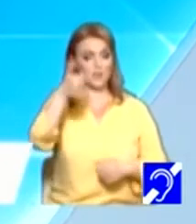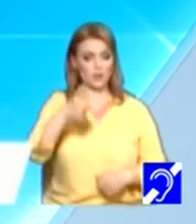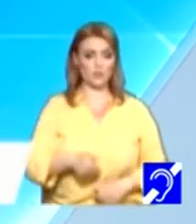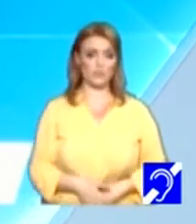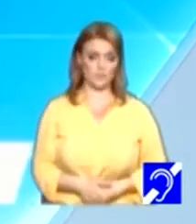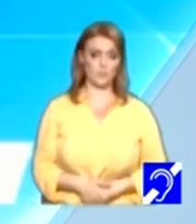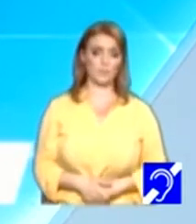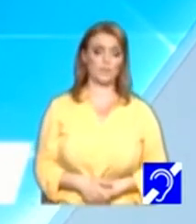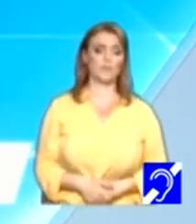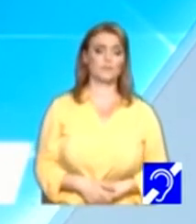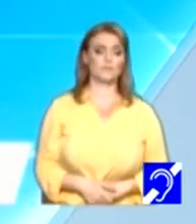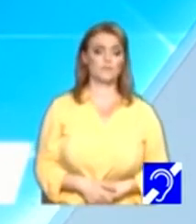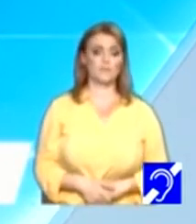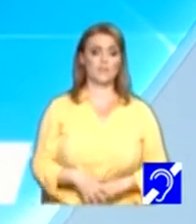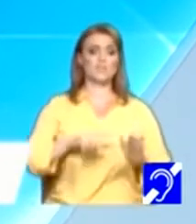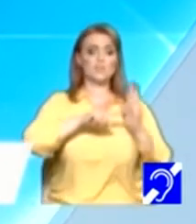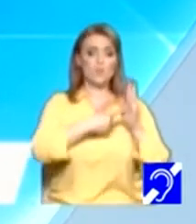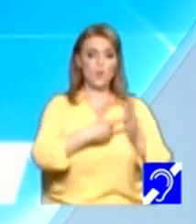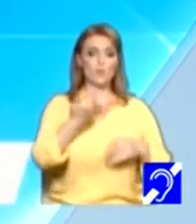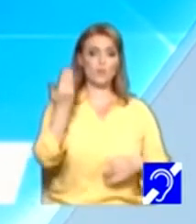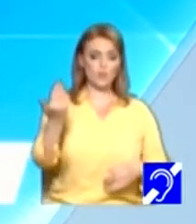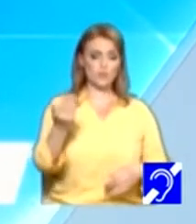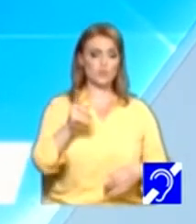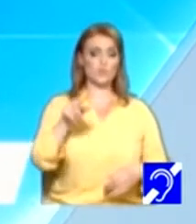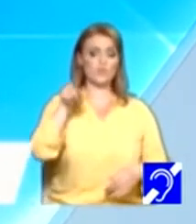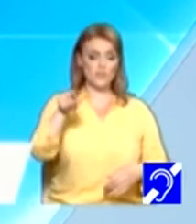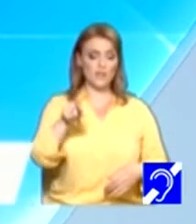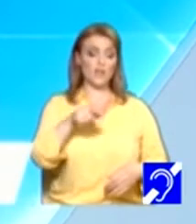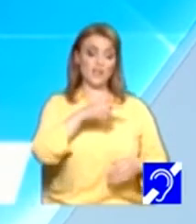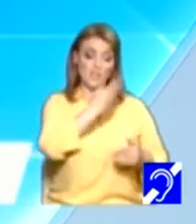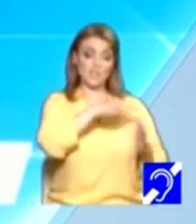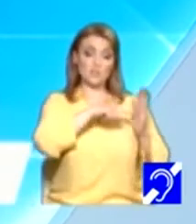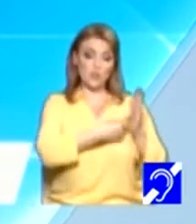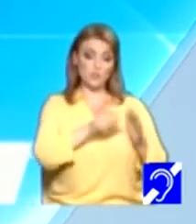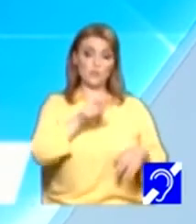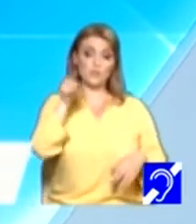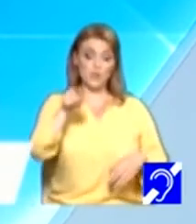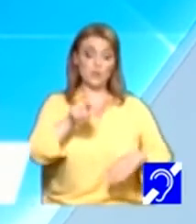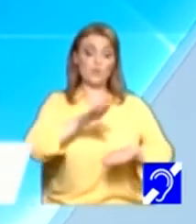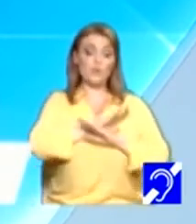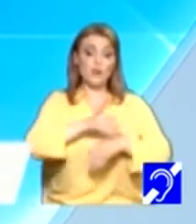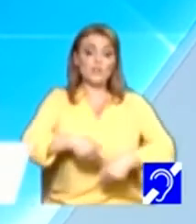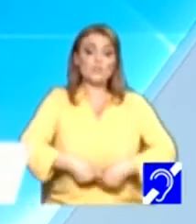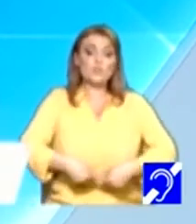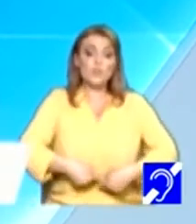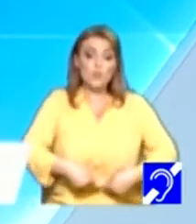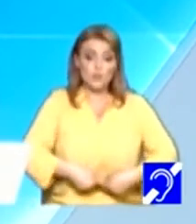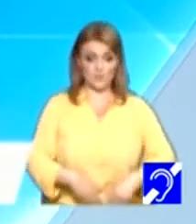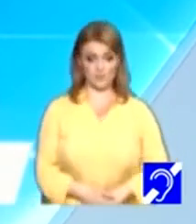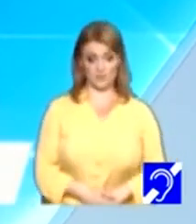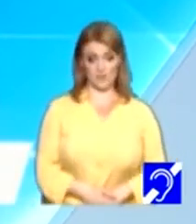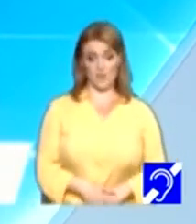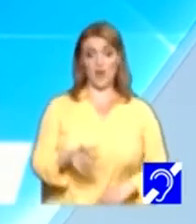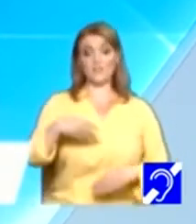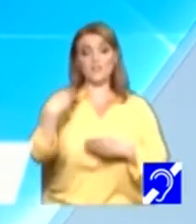funcțiile lor ca oameni de stat. Scopul lor este voi să muriți de foame ca permanent pentru o cană, pentru un kilogram de